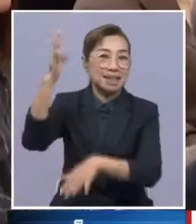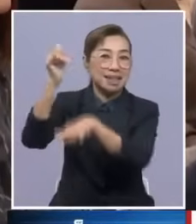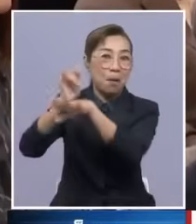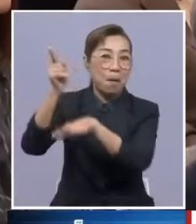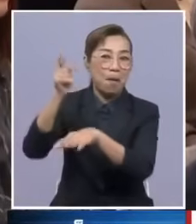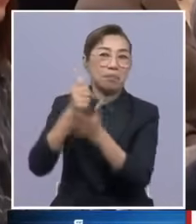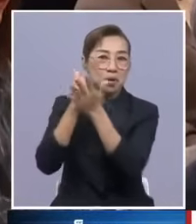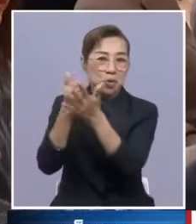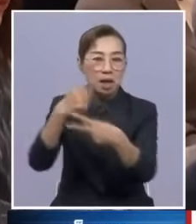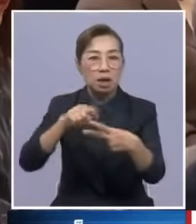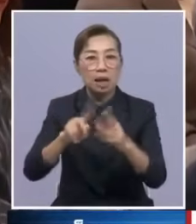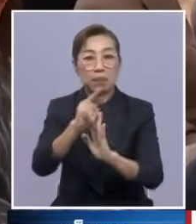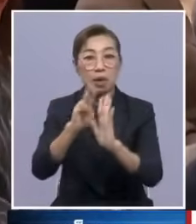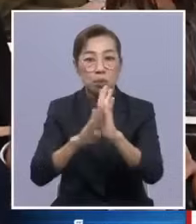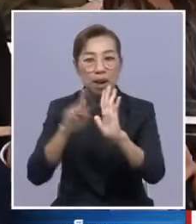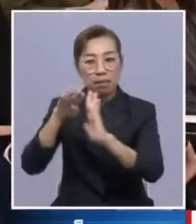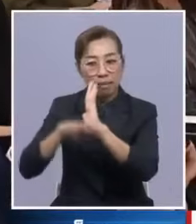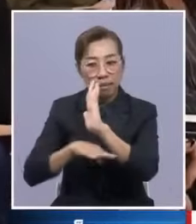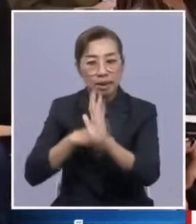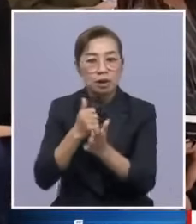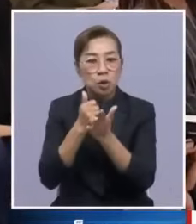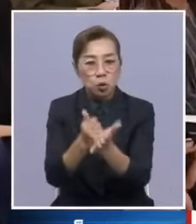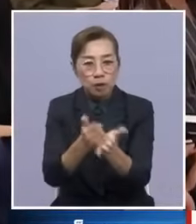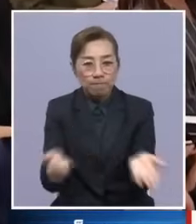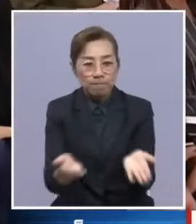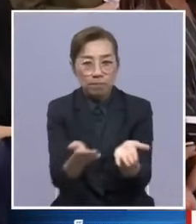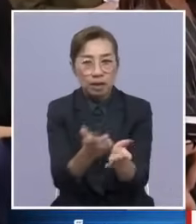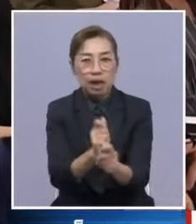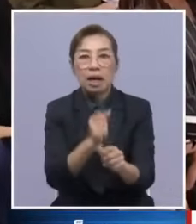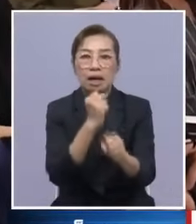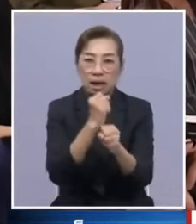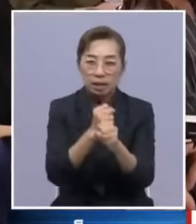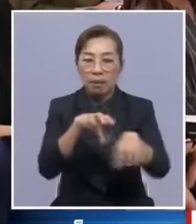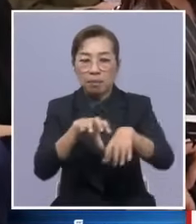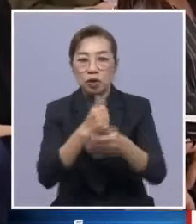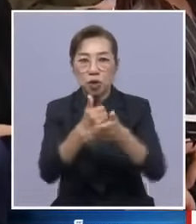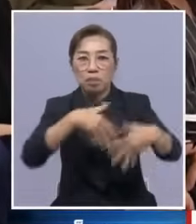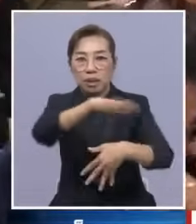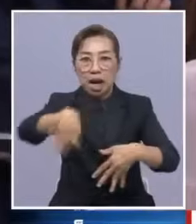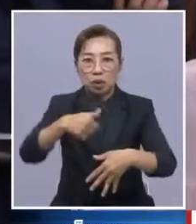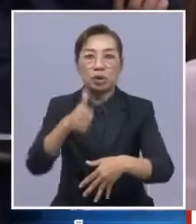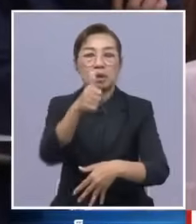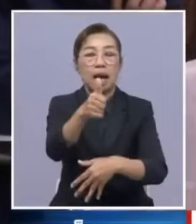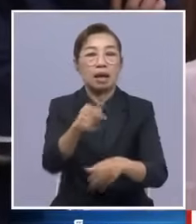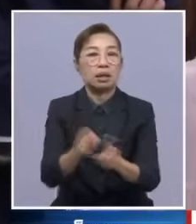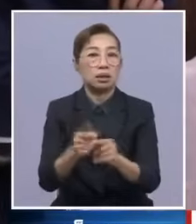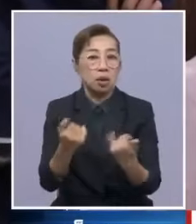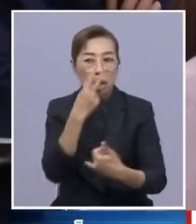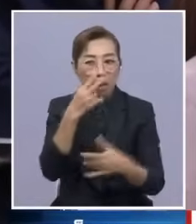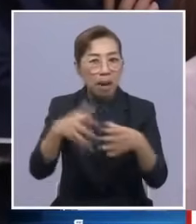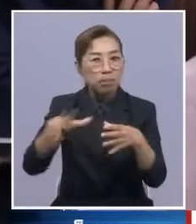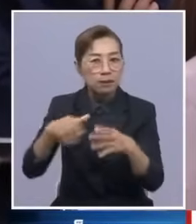ลักดันนโยบายโดยเฉพาะด้านเศรษฐกิจเพื่อชดเชยจุดอ่อนในทางการเมืองของตัวเองณตอนนี้เราเลยเห็นความพยายามของพรรคเพื่อไทยอย่างแข็